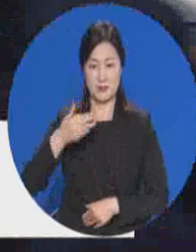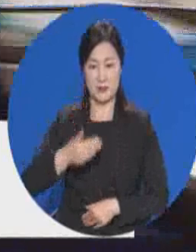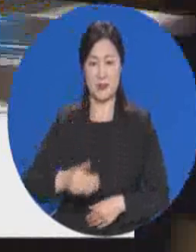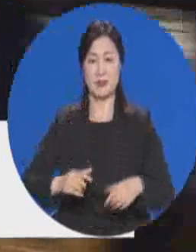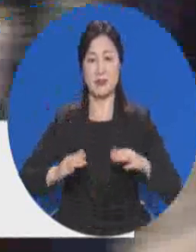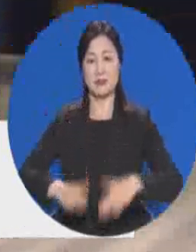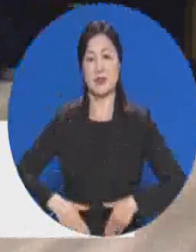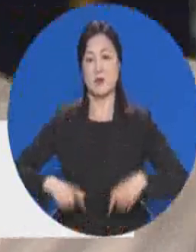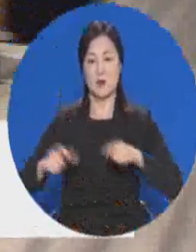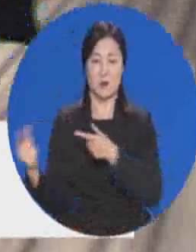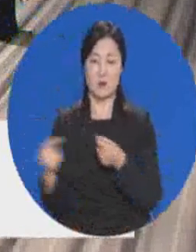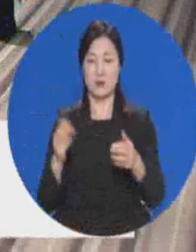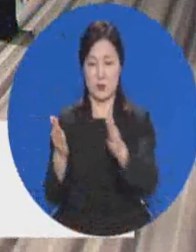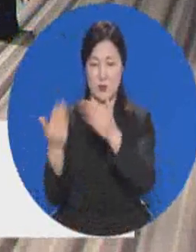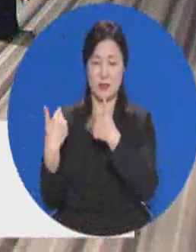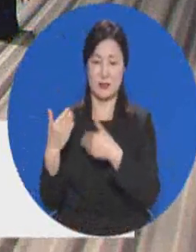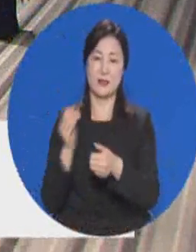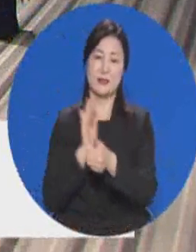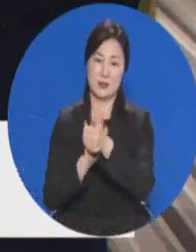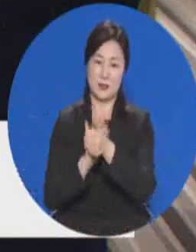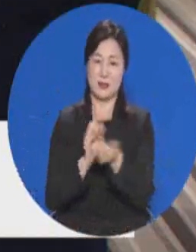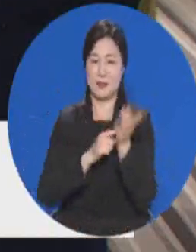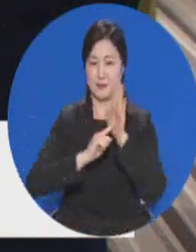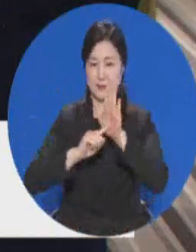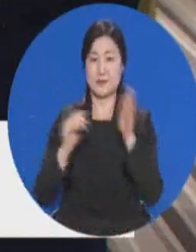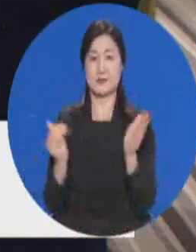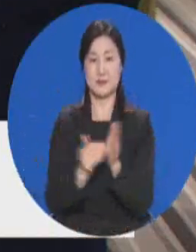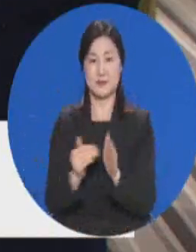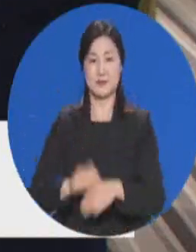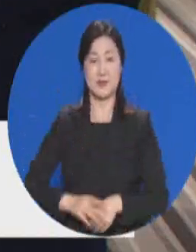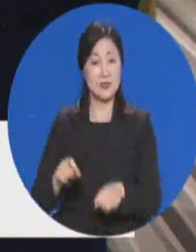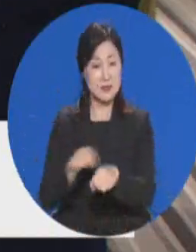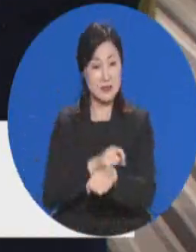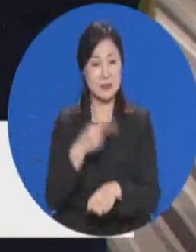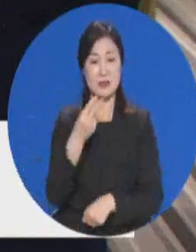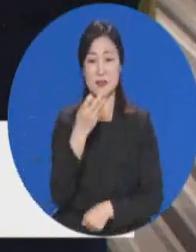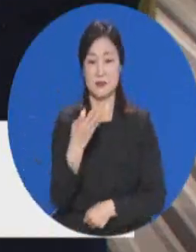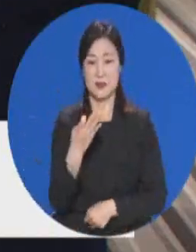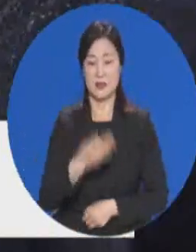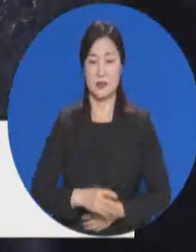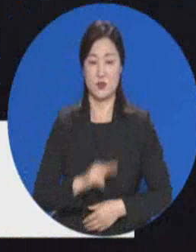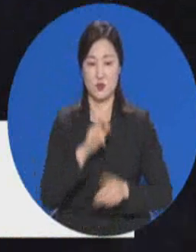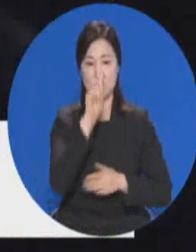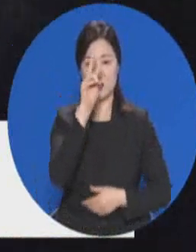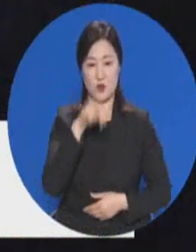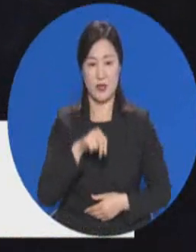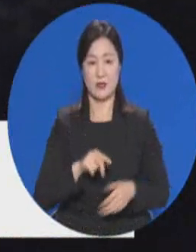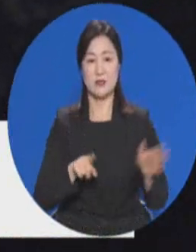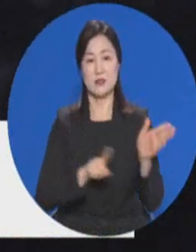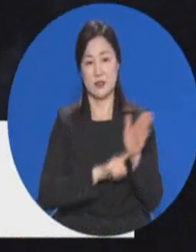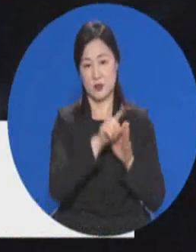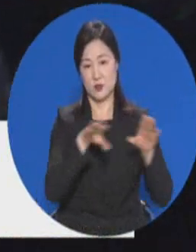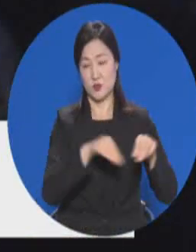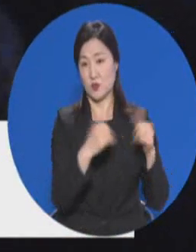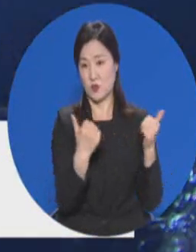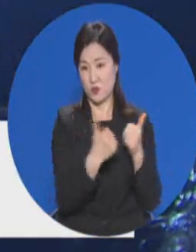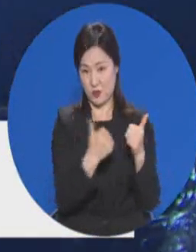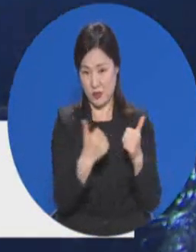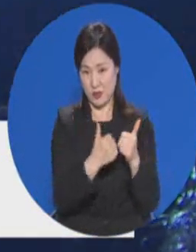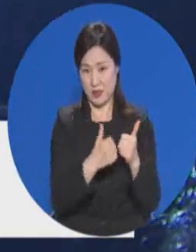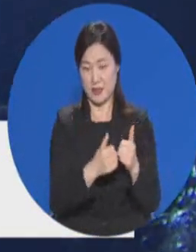남중권 공동 개최를 적극 지지한다고 서명했으며 특히 2014년 유엔 3대 기후환경회의 중 하나인